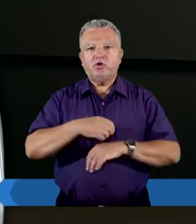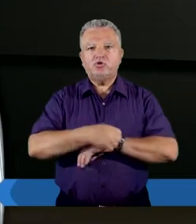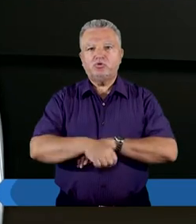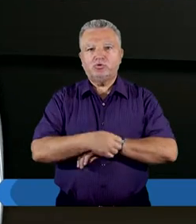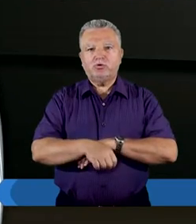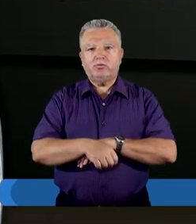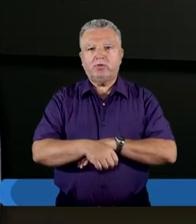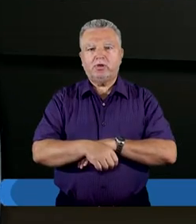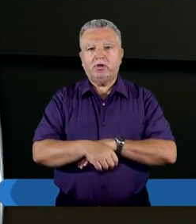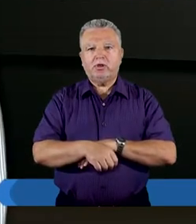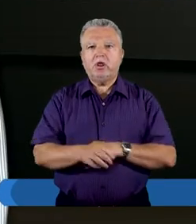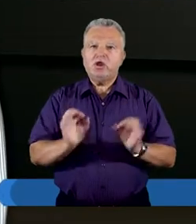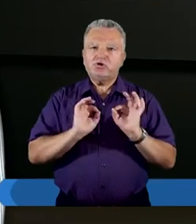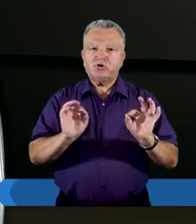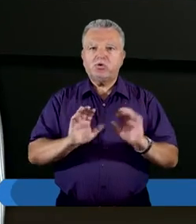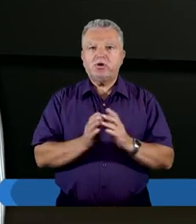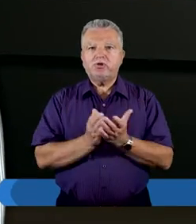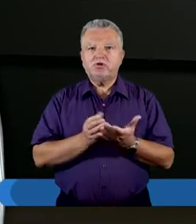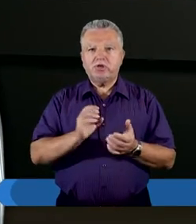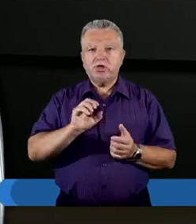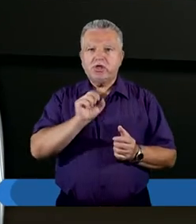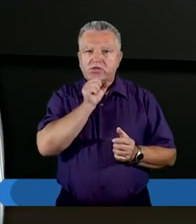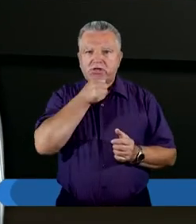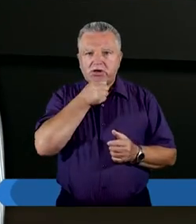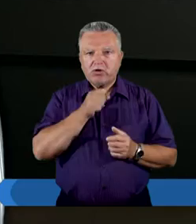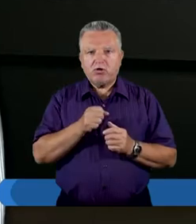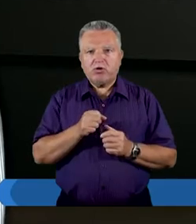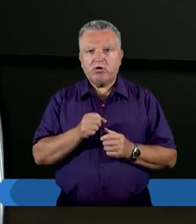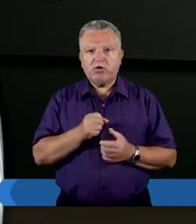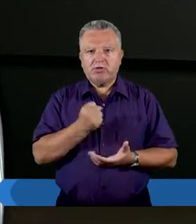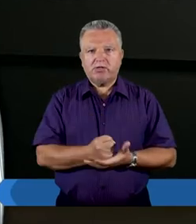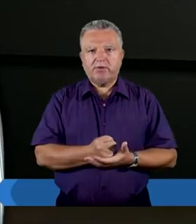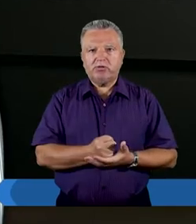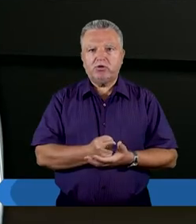studium takiej szczególnej księgi Starego Testamentu. Jest to Księga Hioba.